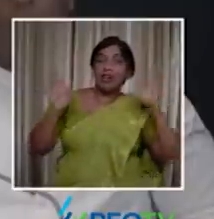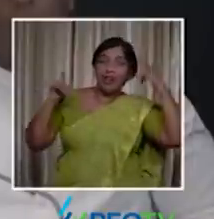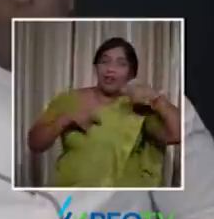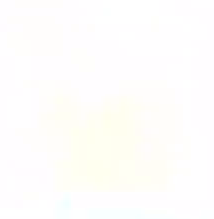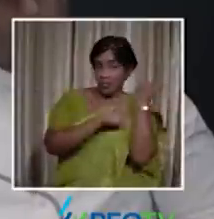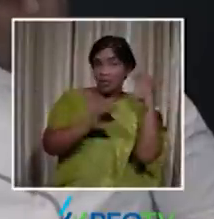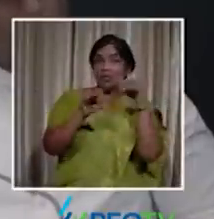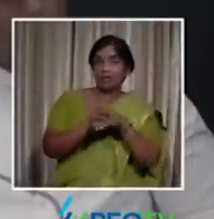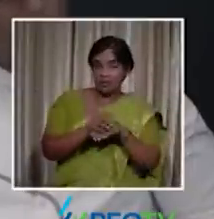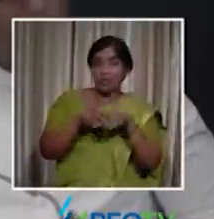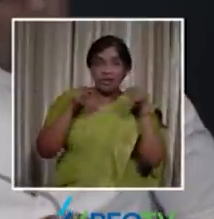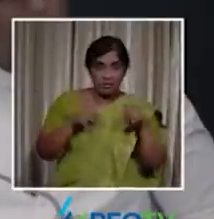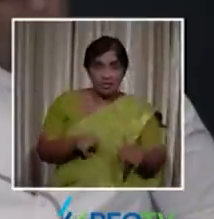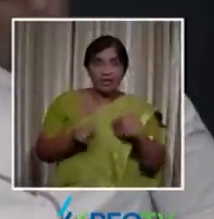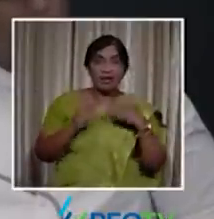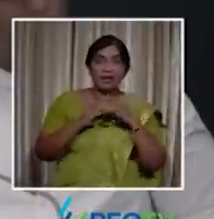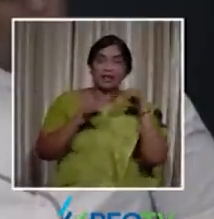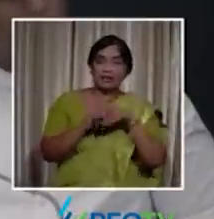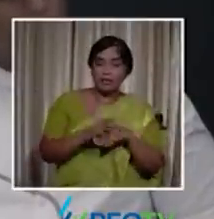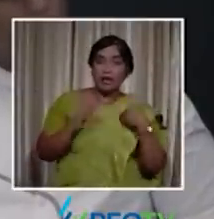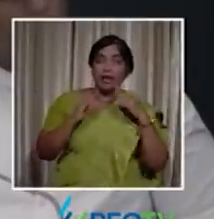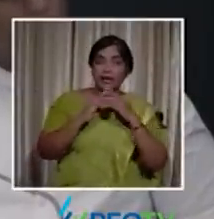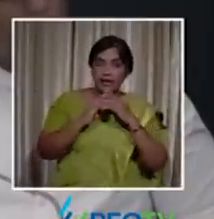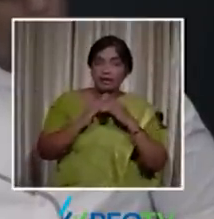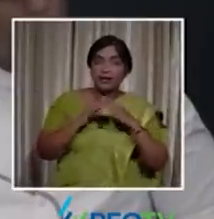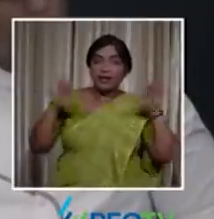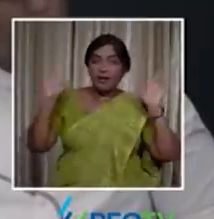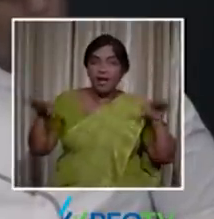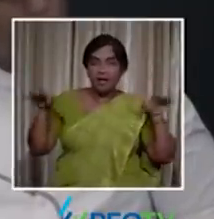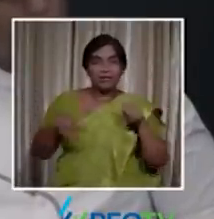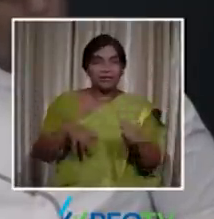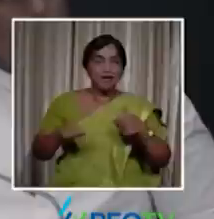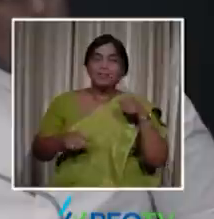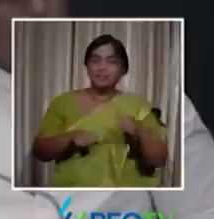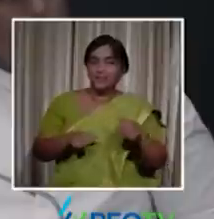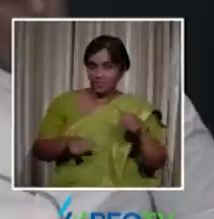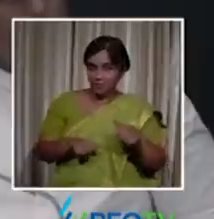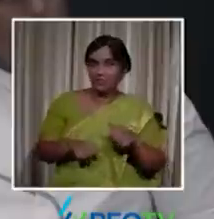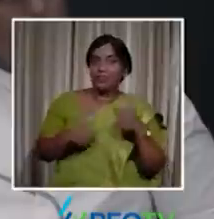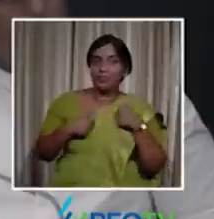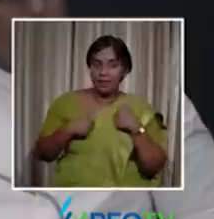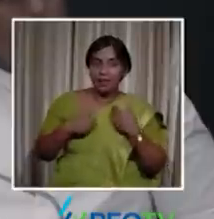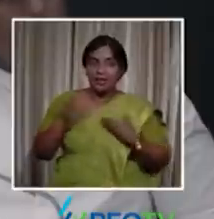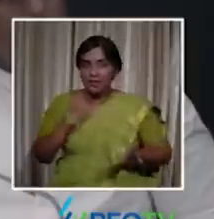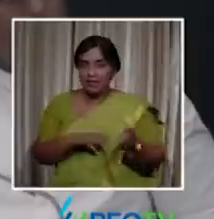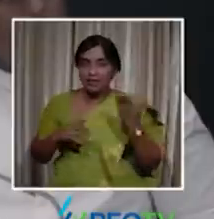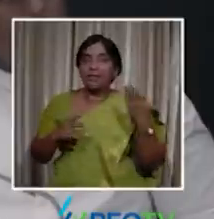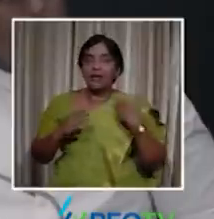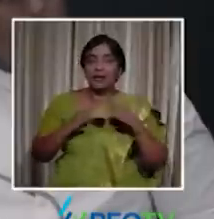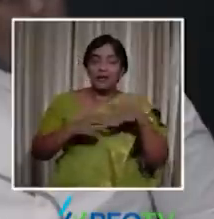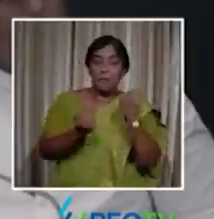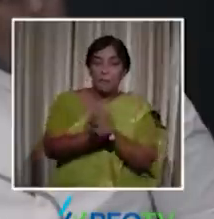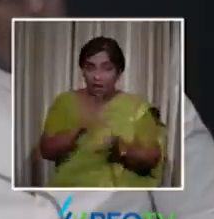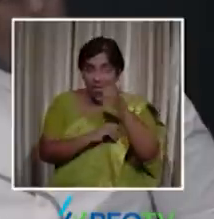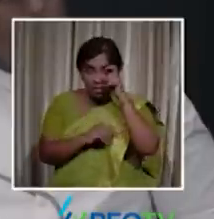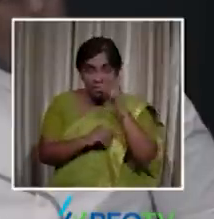ගන්න පුළුවන් කිව්වා. දැන් අපිට ගෙදර ඉන්නත් නැහැ මගේ ගෙදර ඉස්සරහින් උත්තරකොට කපුටු කාක් ගහගෙන යනවා බයිසිකල් වල එහෙම. දැන් අපටත් යන්න බෑ පාරේ අපේ ඉස්සරහින් පොලිස් ජීප් එක